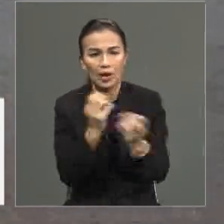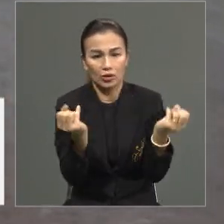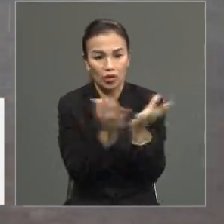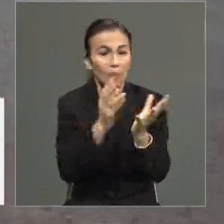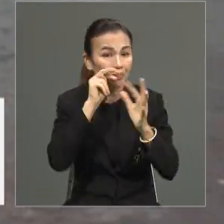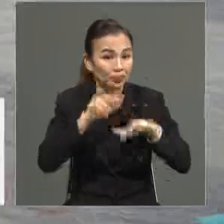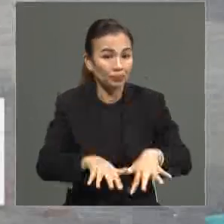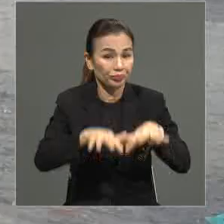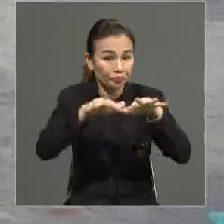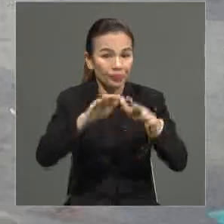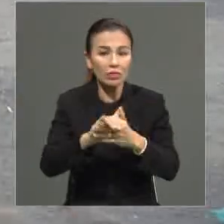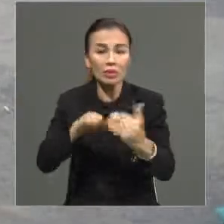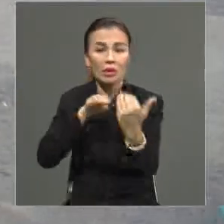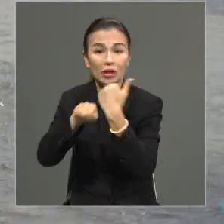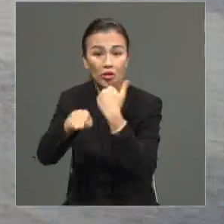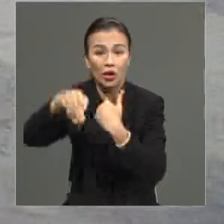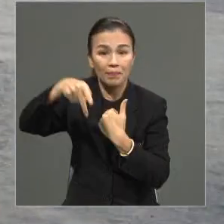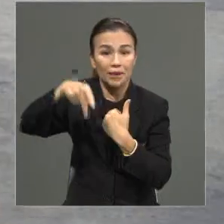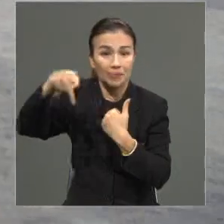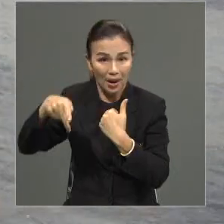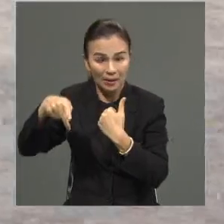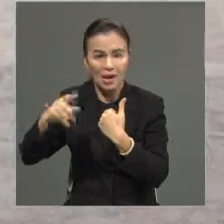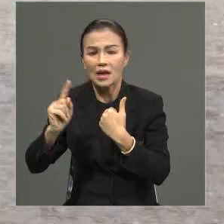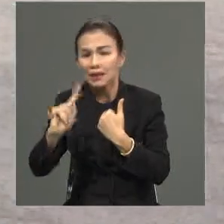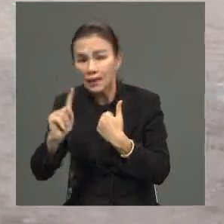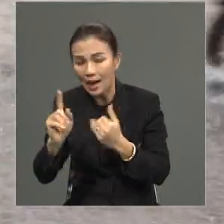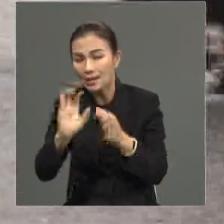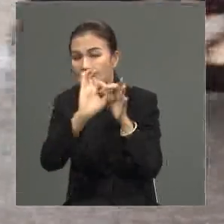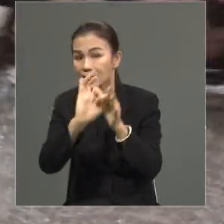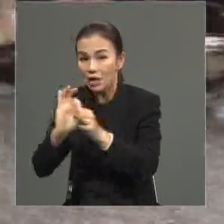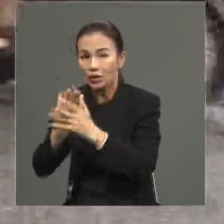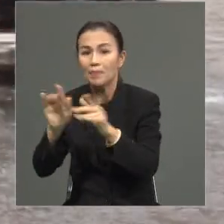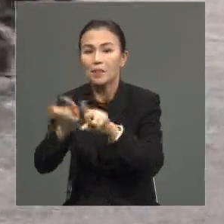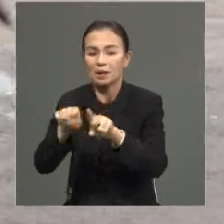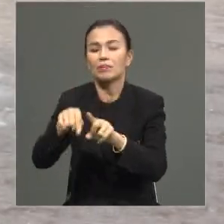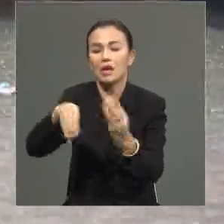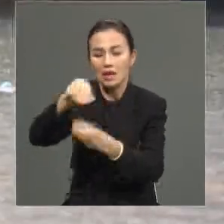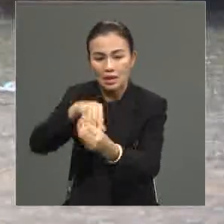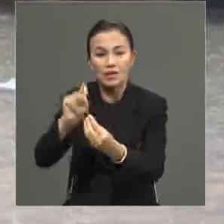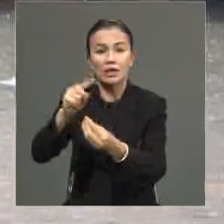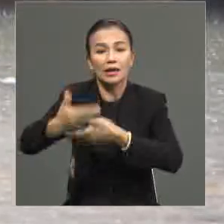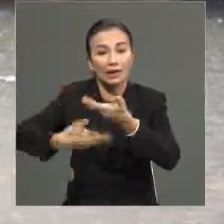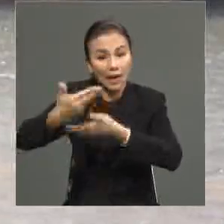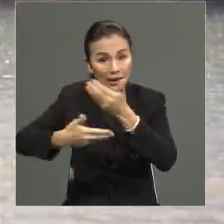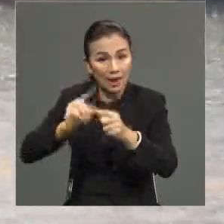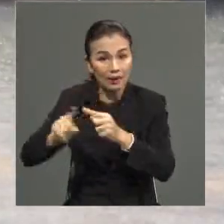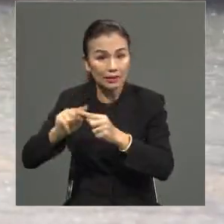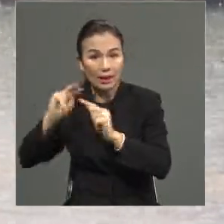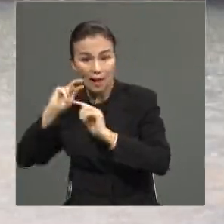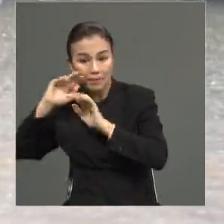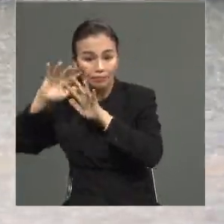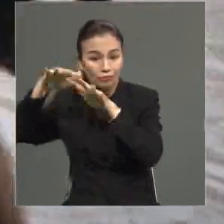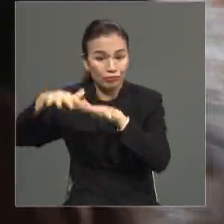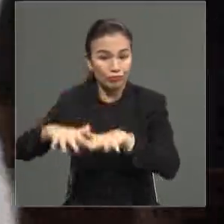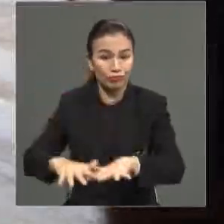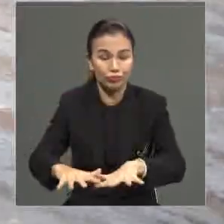นที่บริเวณถนนพิพิธภักดีหน้าสถานีรถไฟหน้าโรงแรมยะลารามาซึ่งเป็นย่านเศรษฐกิจการค้าน้ำก็ไหลทะลักเข้าไปท่วมร้